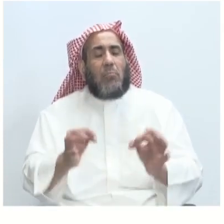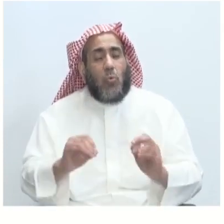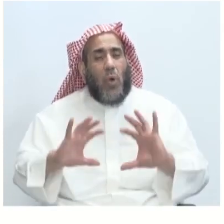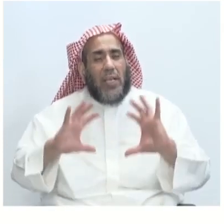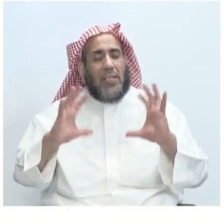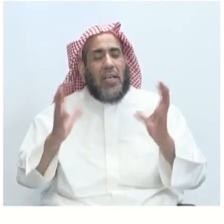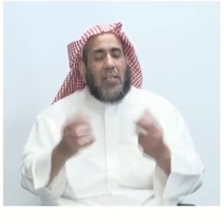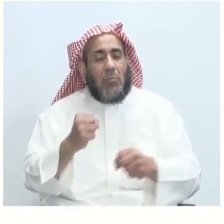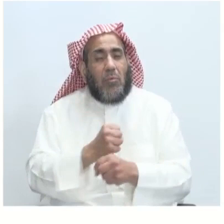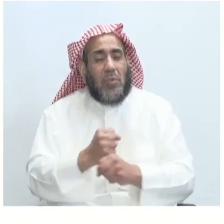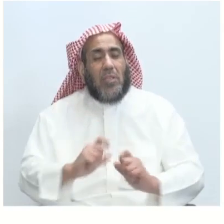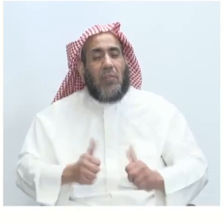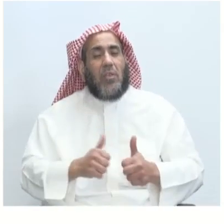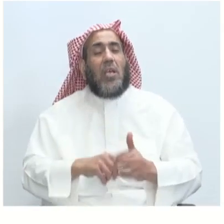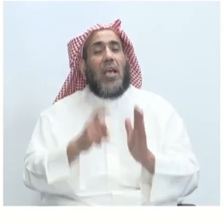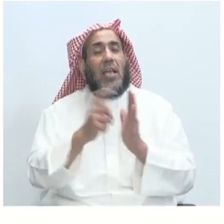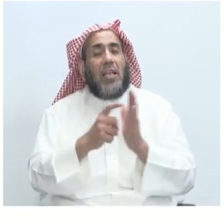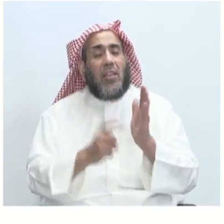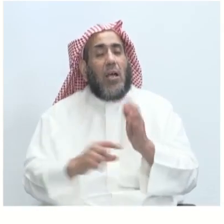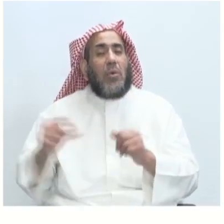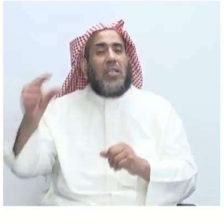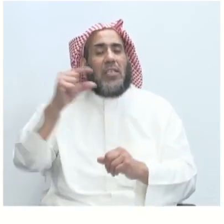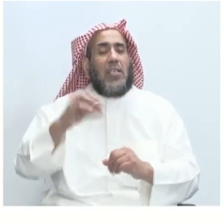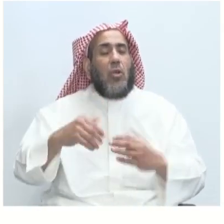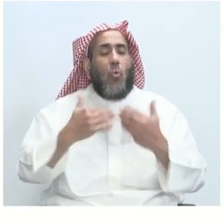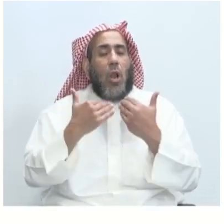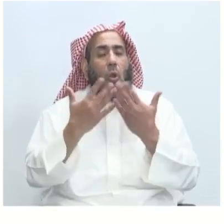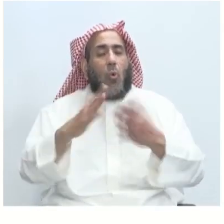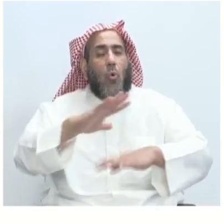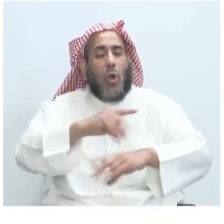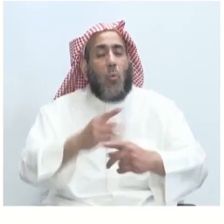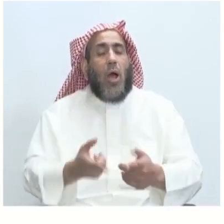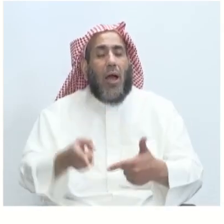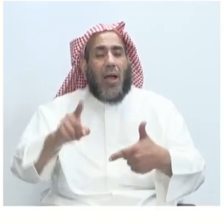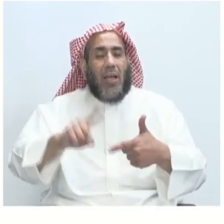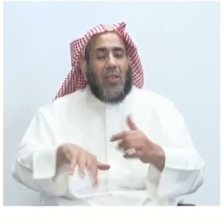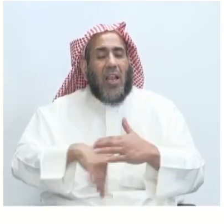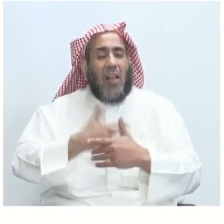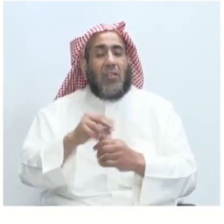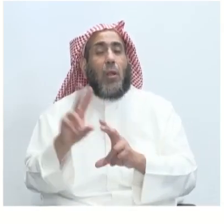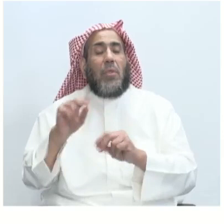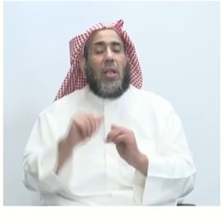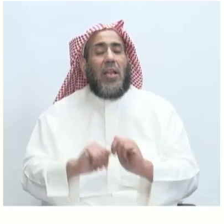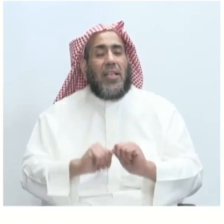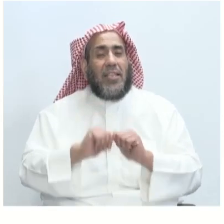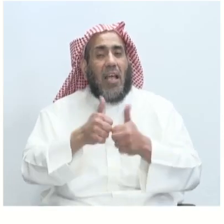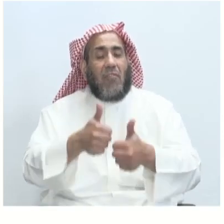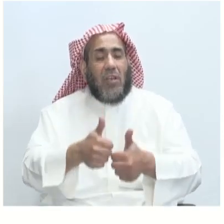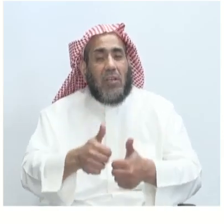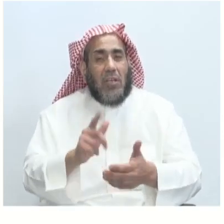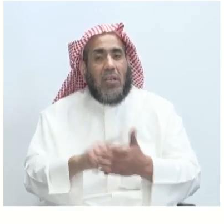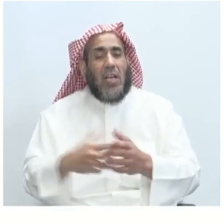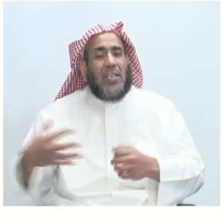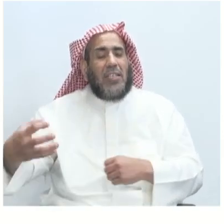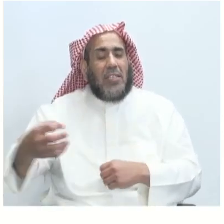عمليه الدافع هي النظام الديني والخلقي وايضا الفطري مثال ان الدافع الى